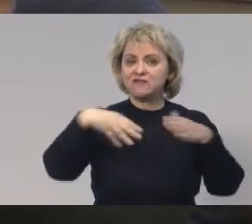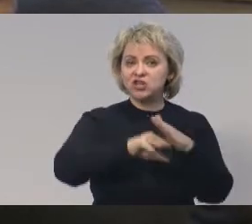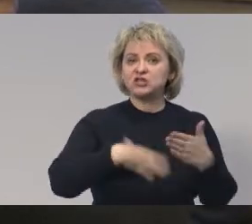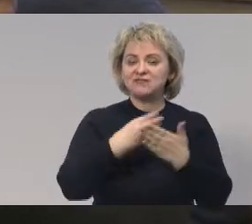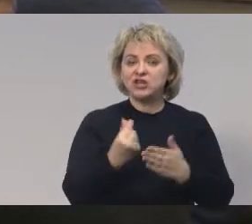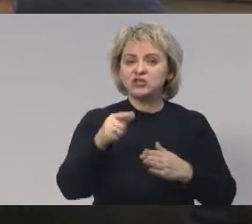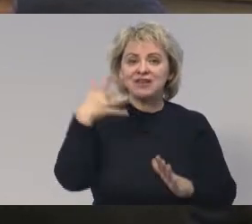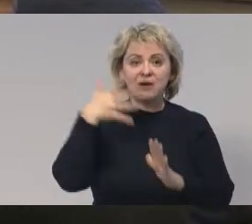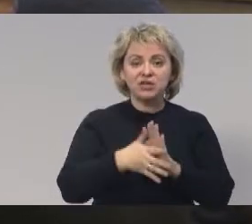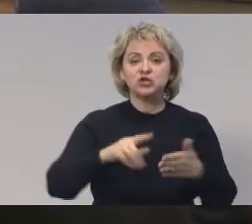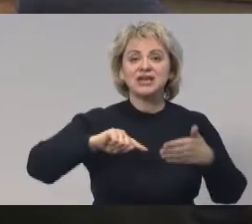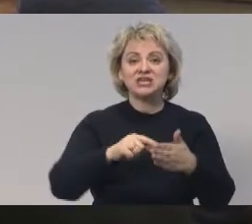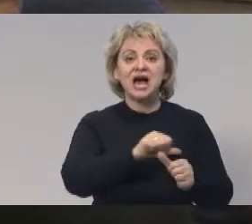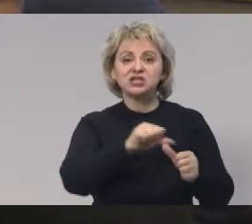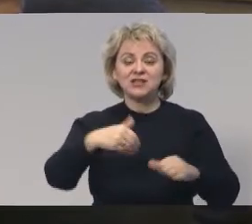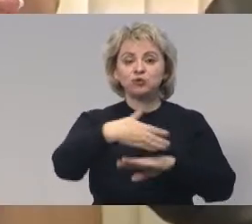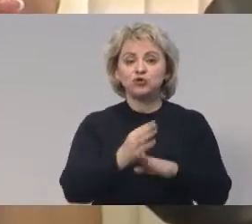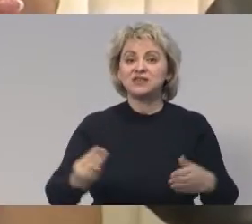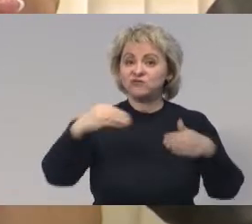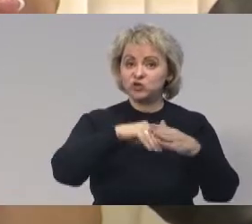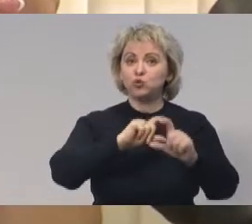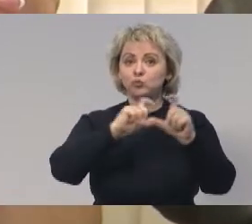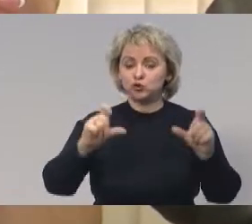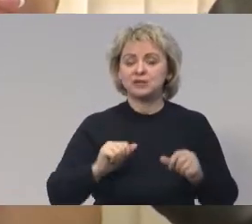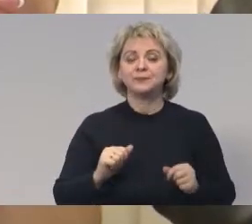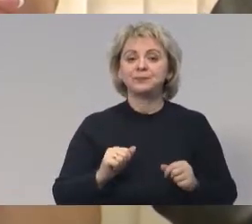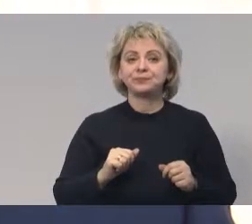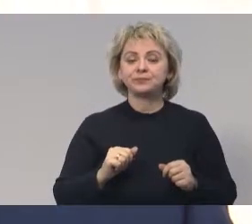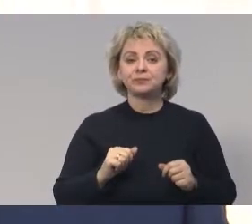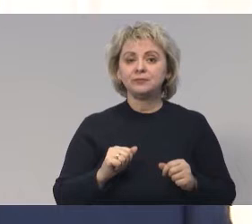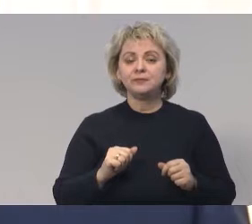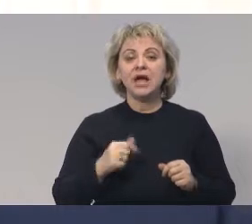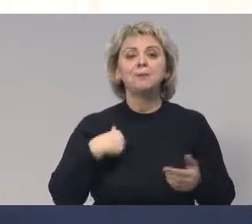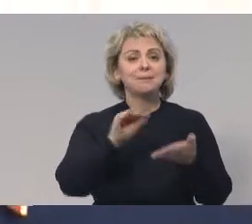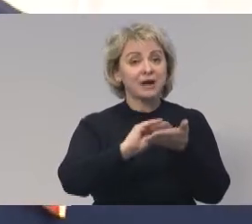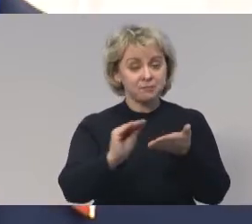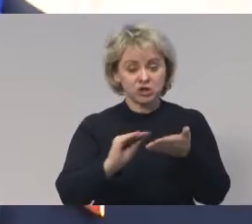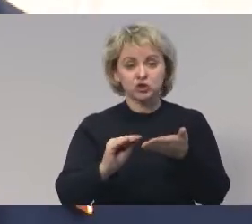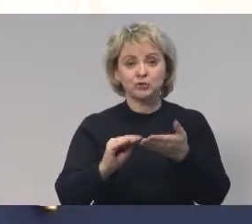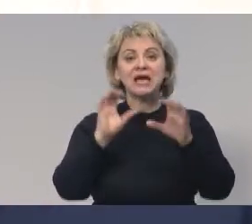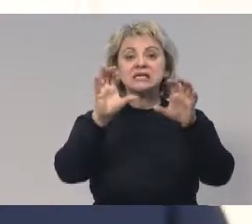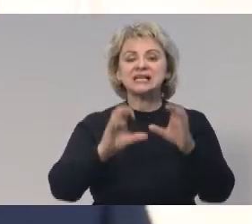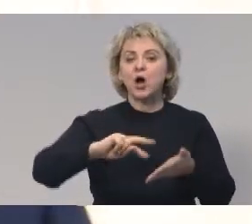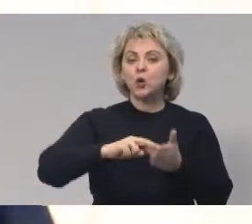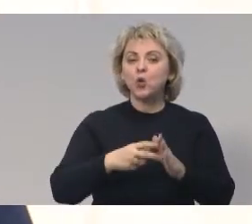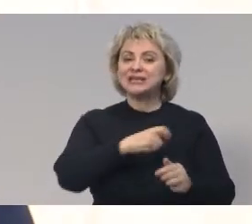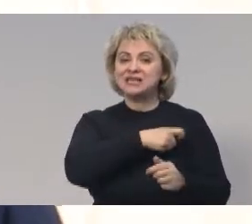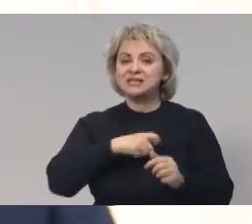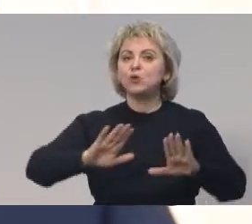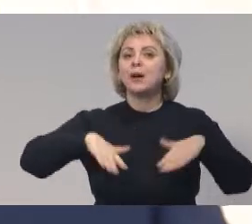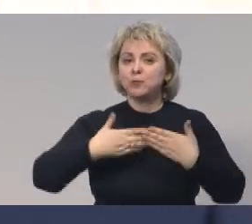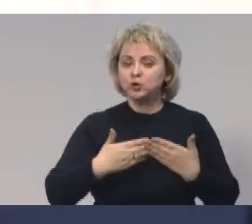деньги в воплощение идей, но основную часть внесет бюджет. Мы пропишем в законопроекте, депутатам